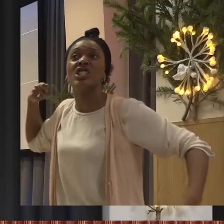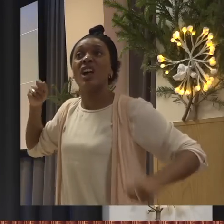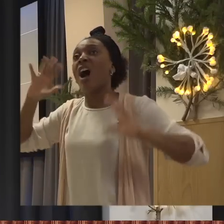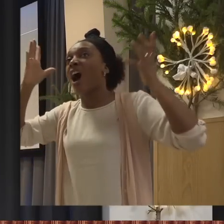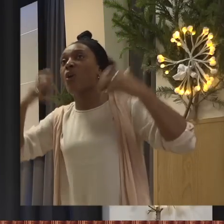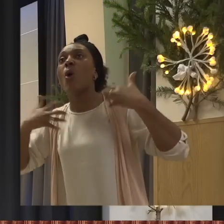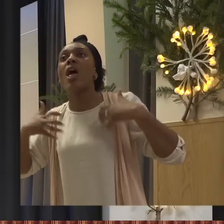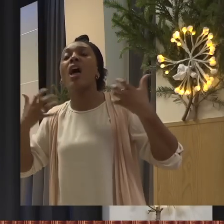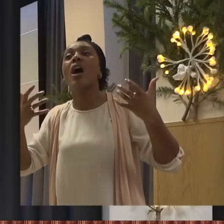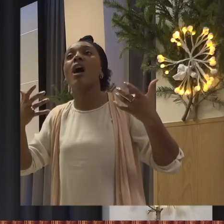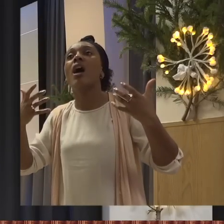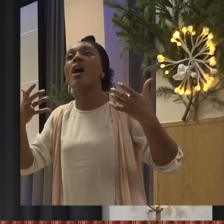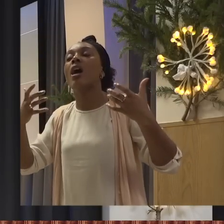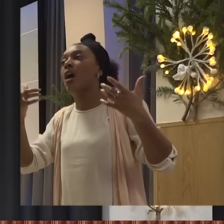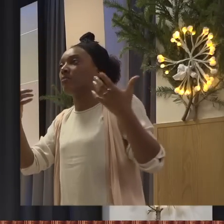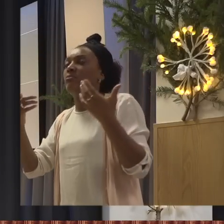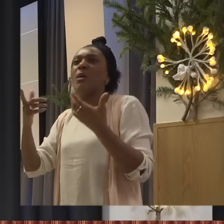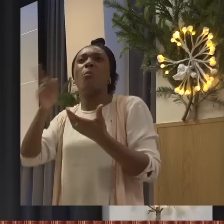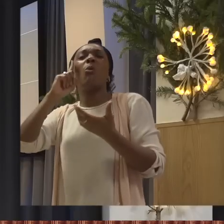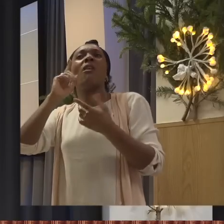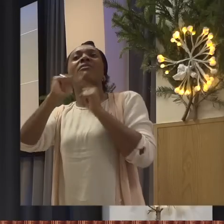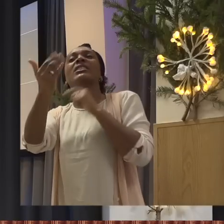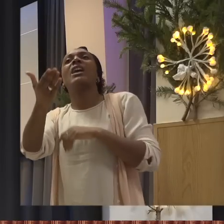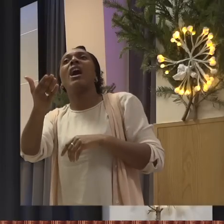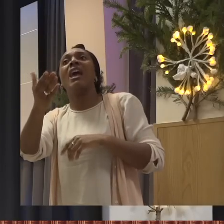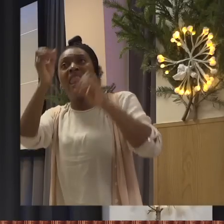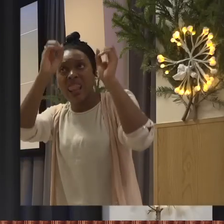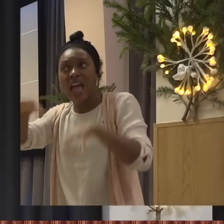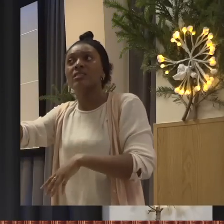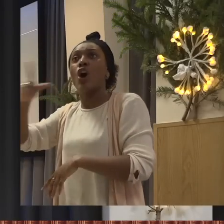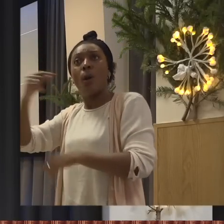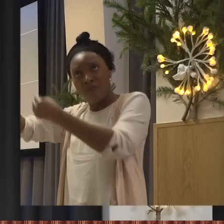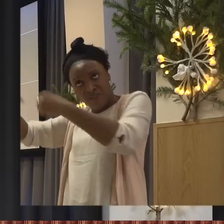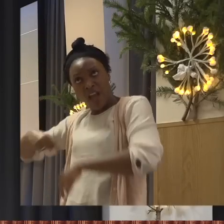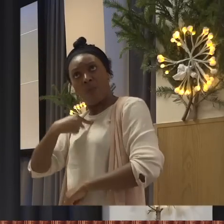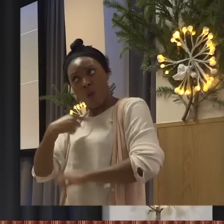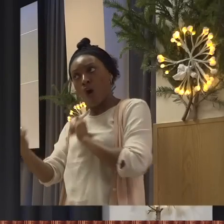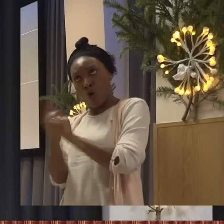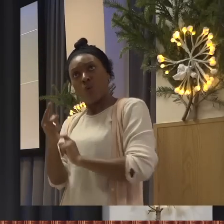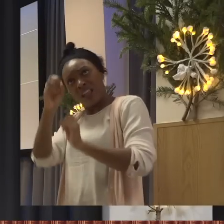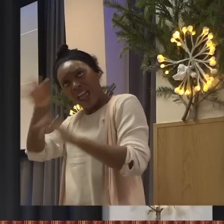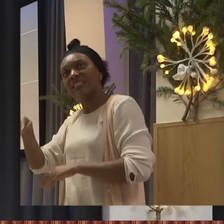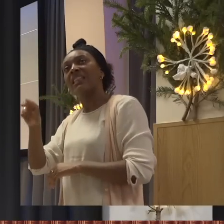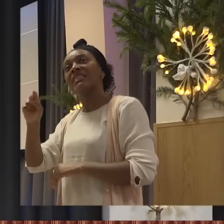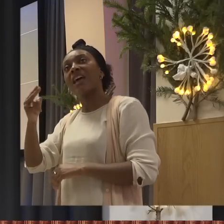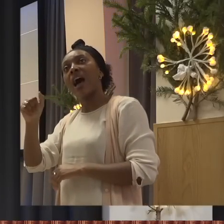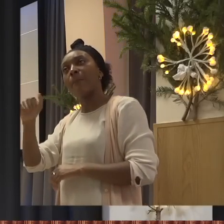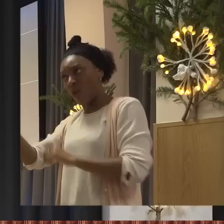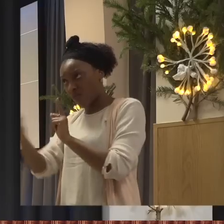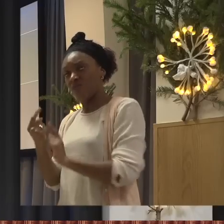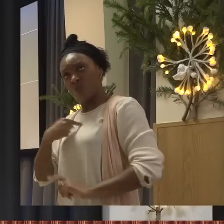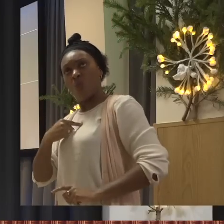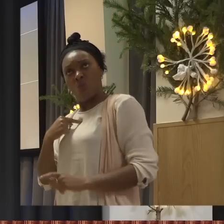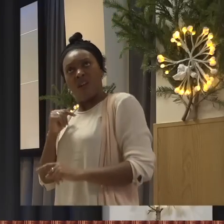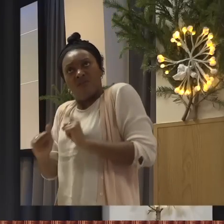« Pourquoi as-tu déchiré tes vêtements? Laisse-le venir à moi, et il saura qu'il y a un prophète en